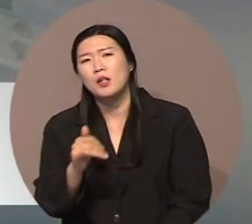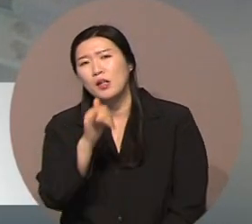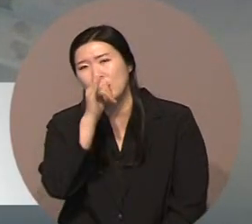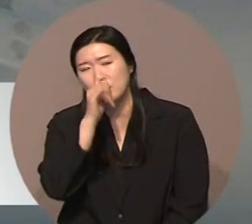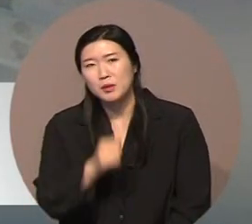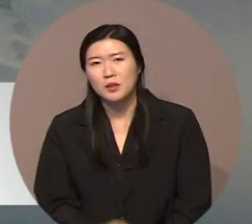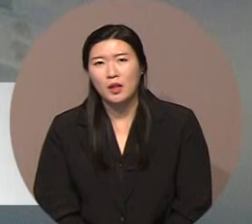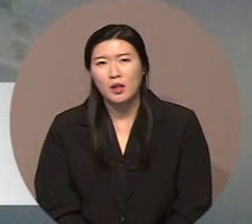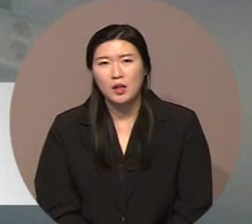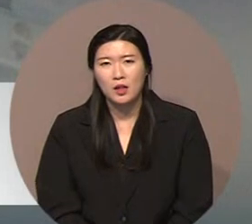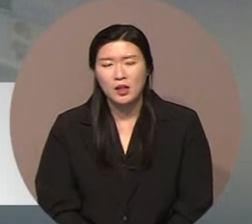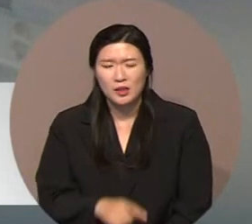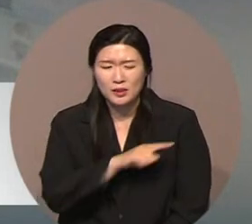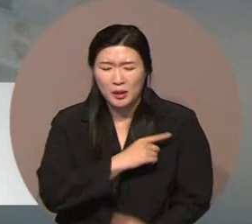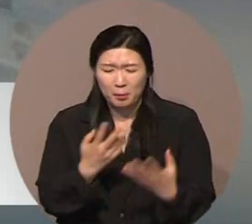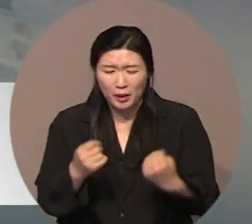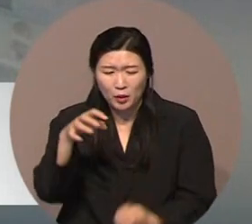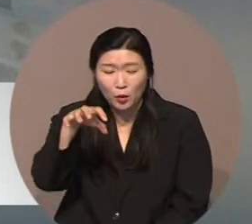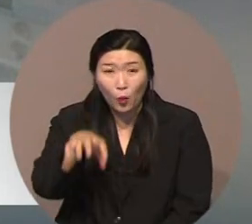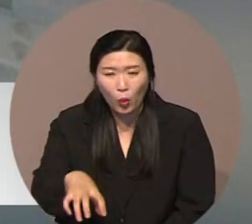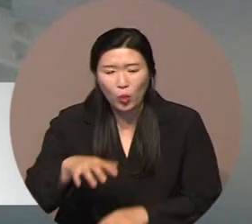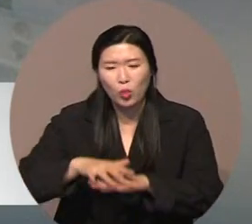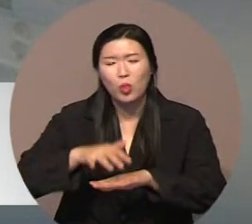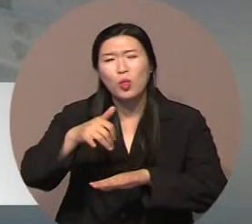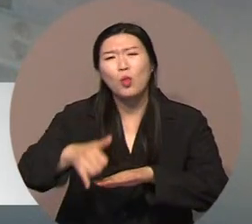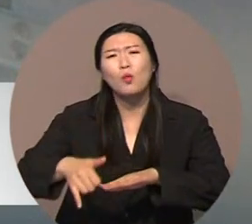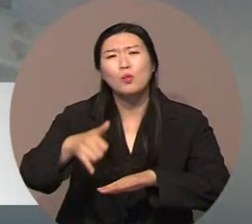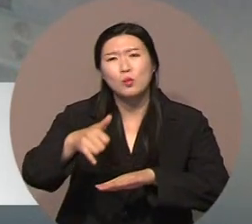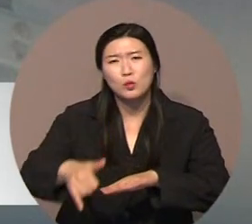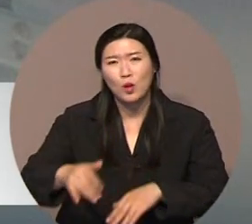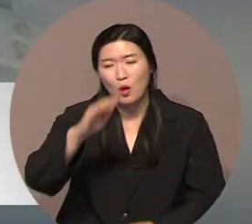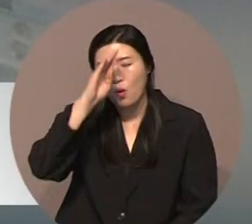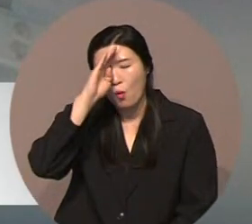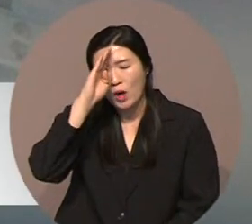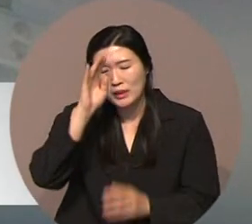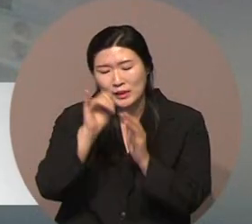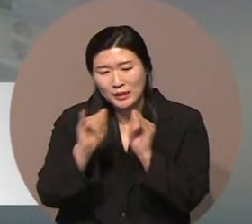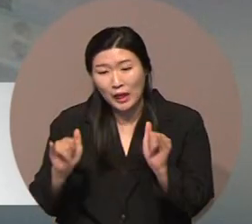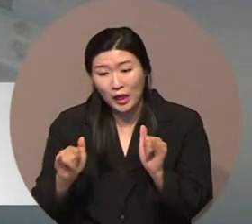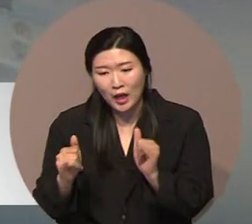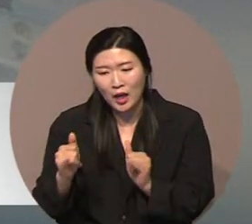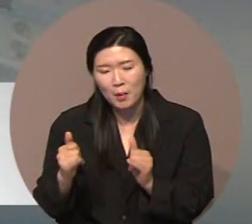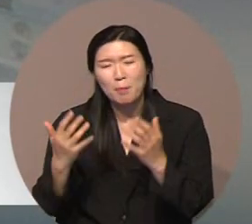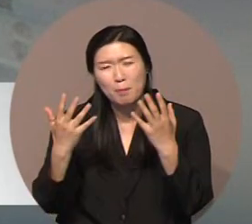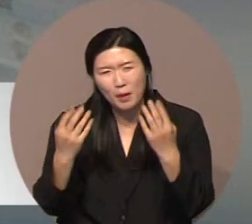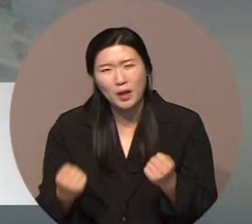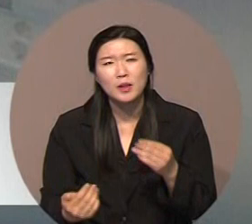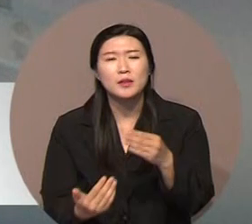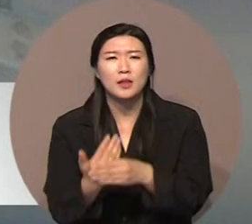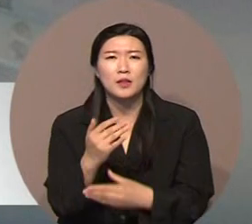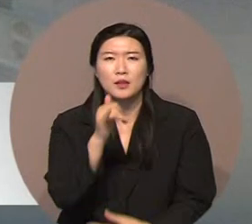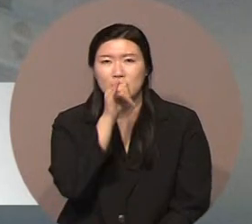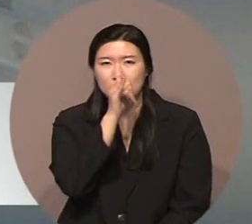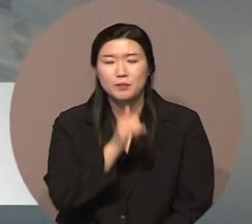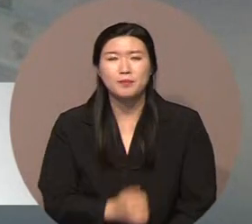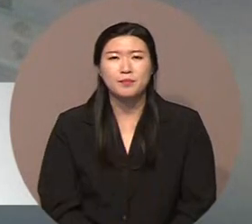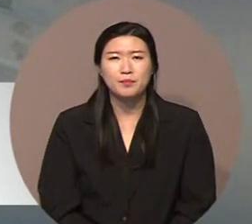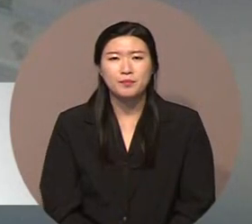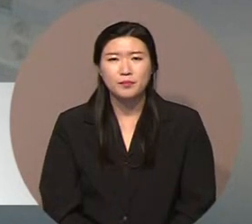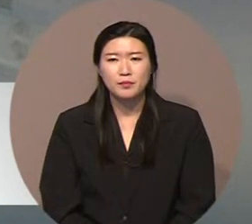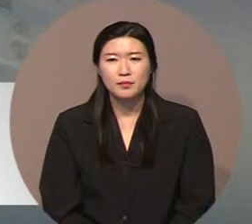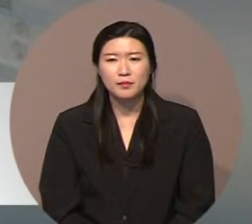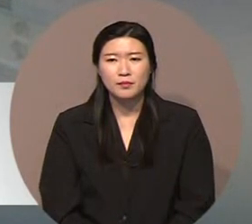특히 고령층 인구 비율이 높은 농촌 지역에서 온열 질환 사고가 자주 발생하는 것으로 나타났습니다. 고병건